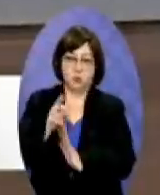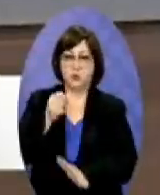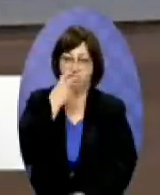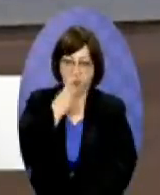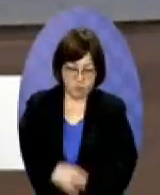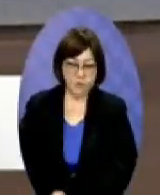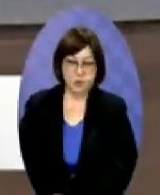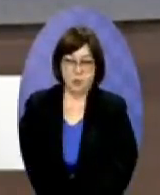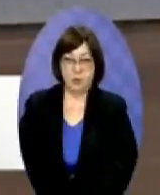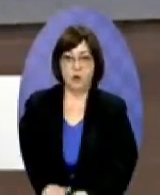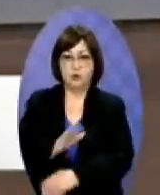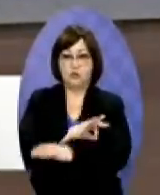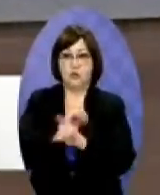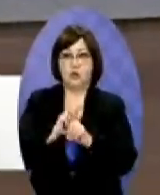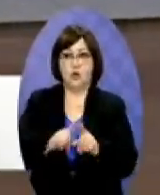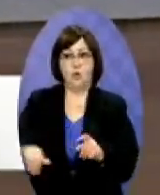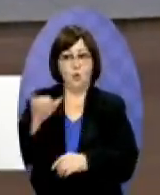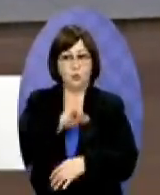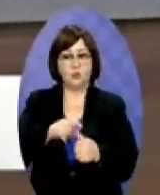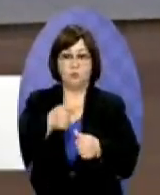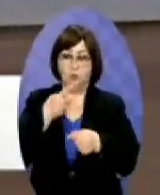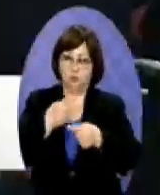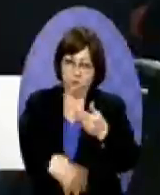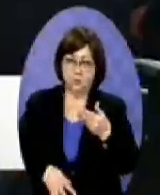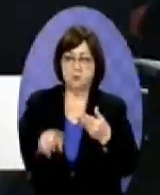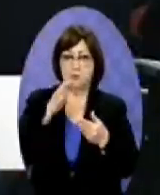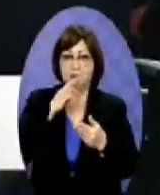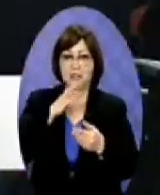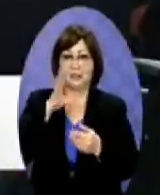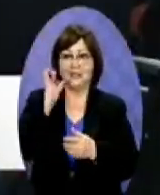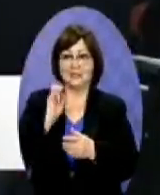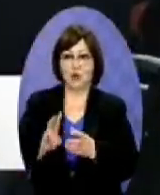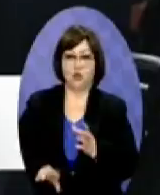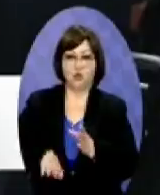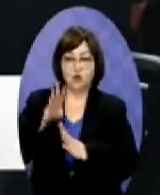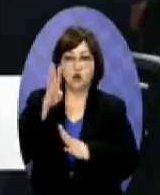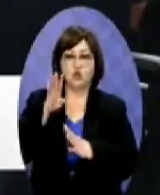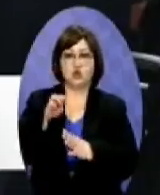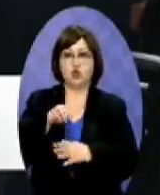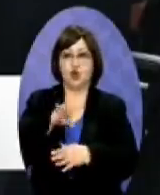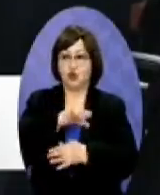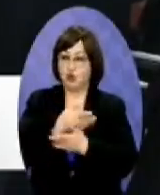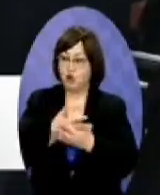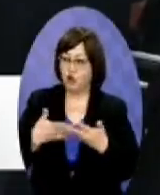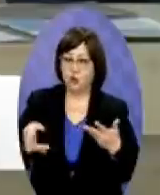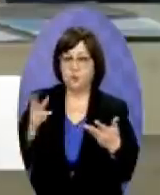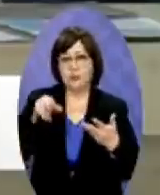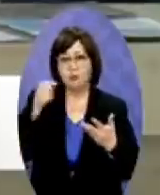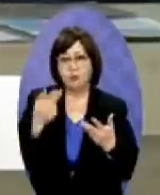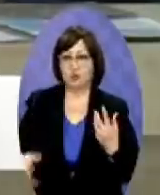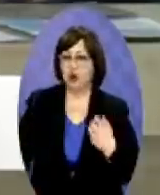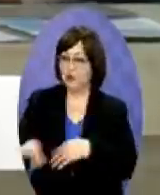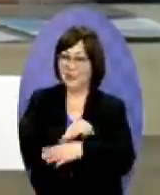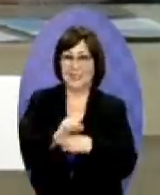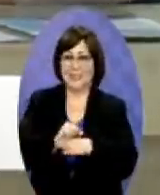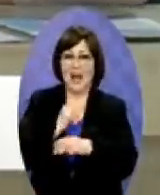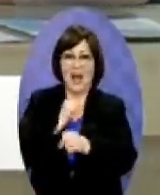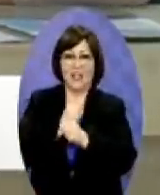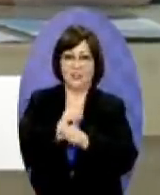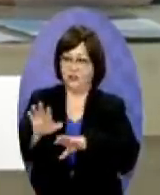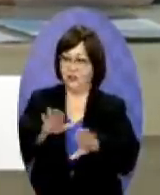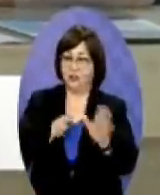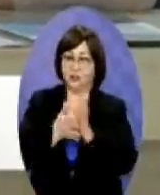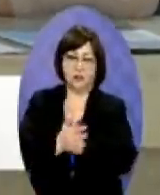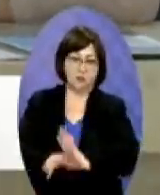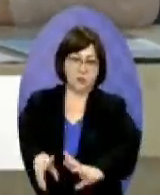Энэхүү төслийн хүрээнд улсын бүртгэлийн систем мэдээллийн санг хөгжүүлэх, тоног төхөөрөмж, дэд бүтцийг сайжруулах, төрийн албан хаагчны чадварыг бэхжүүлэх гээд олон ажил